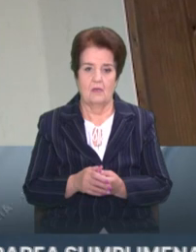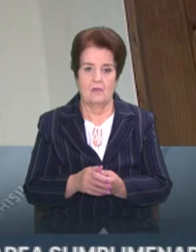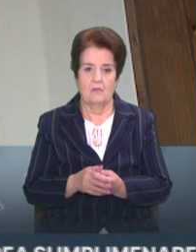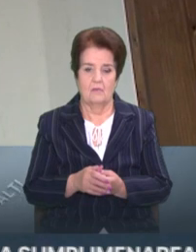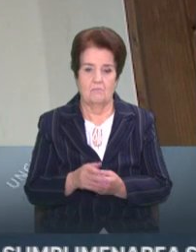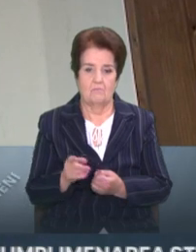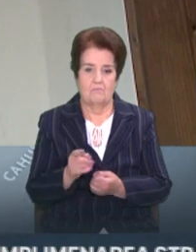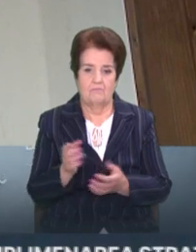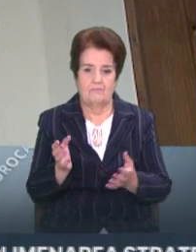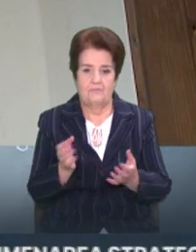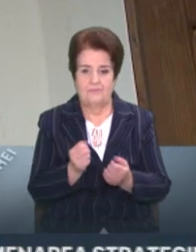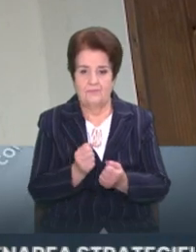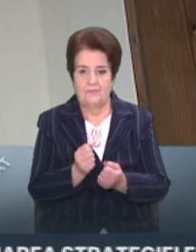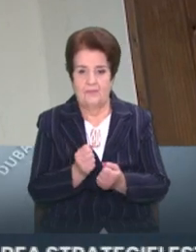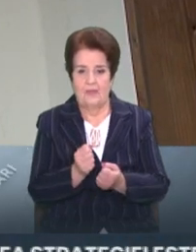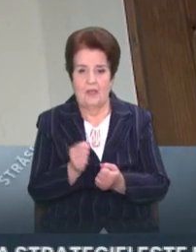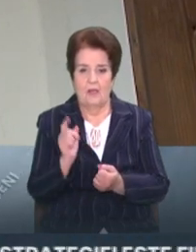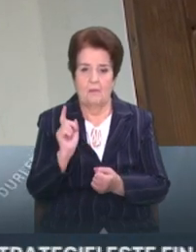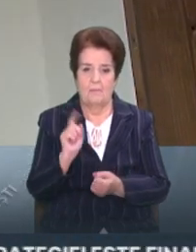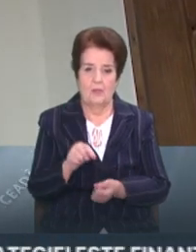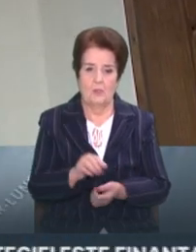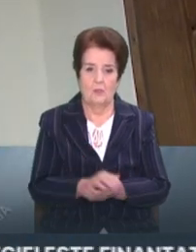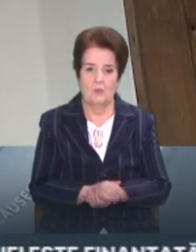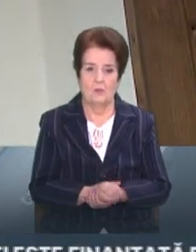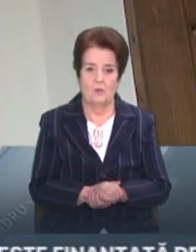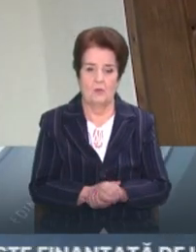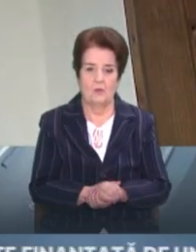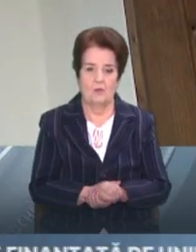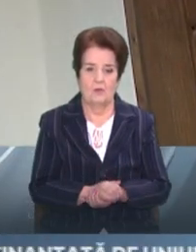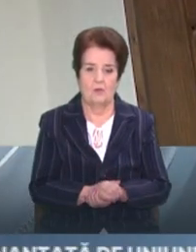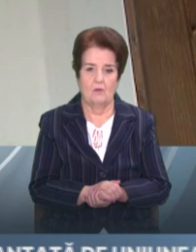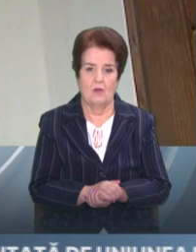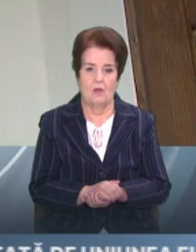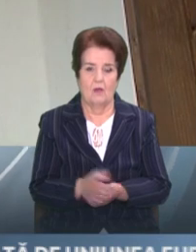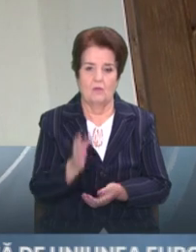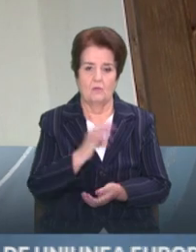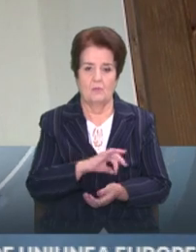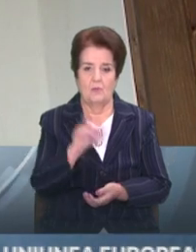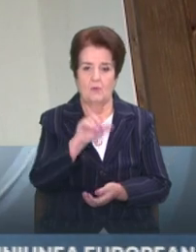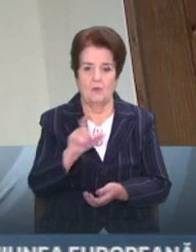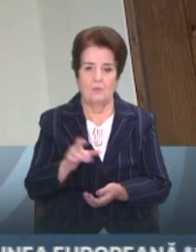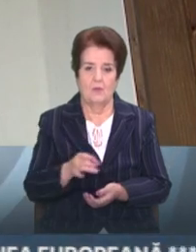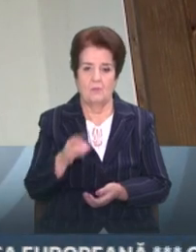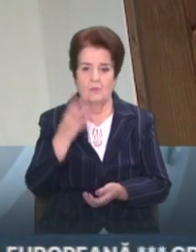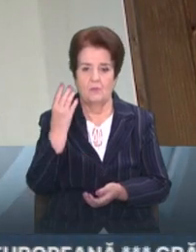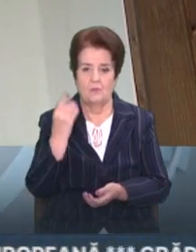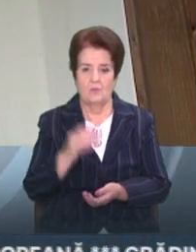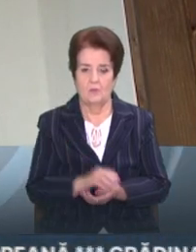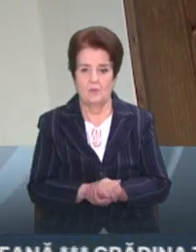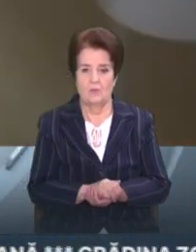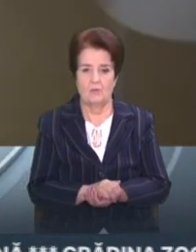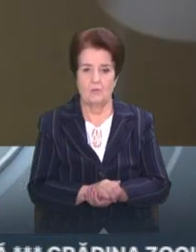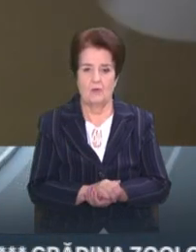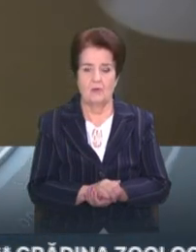volumele de gaze alocate pentru populație, pentru consumatorii din Republica Moldova. Deci e o provocare în plus